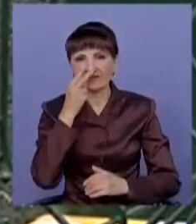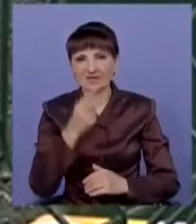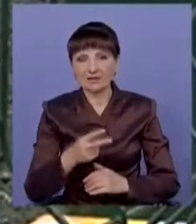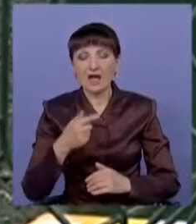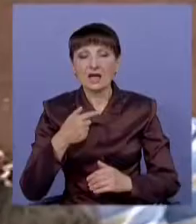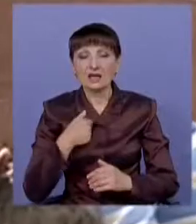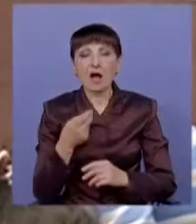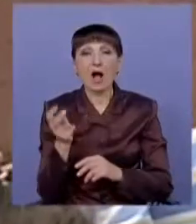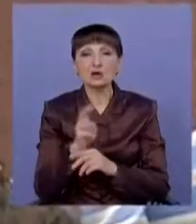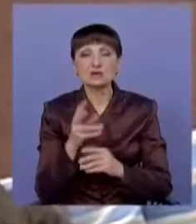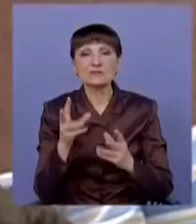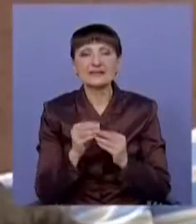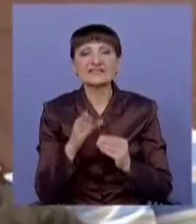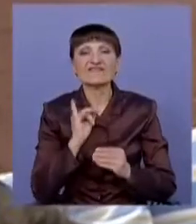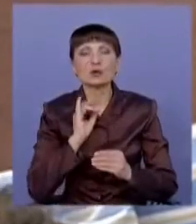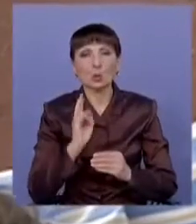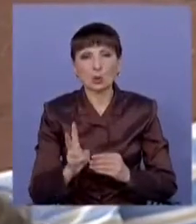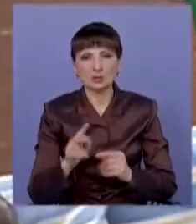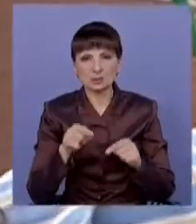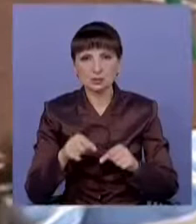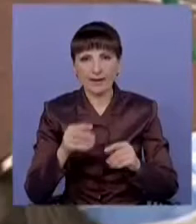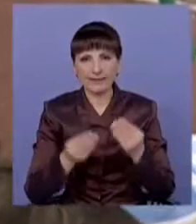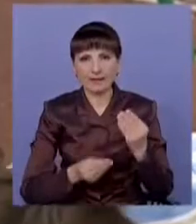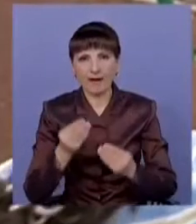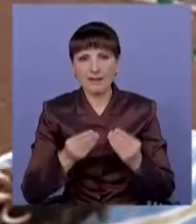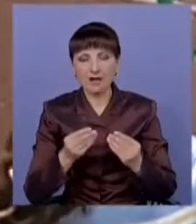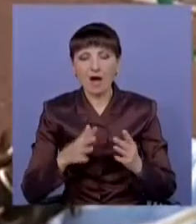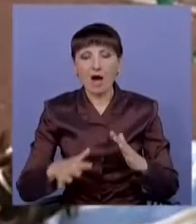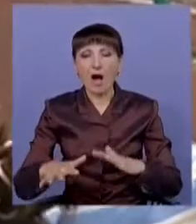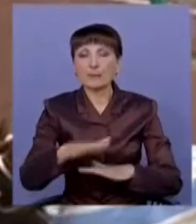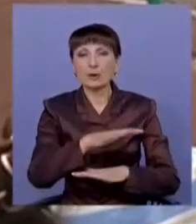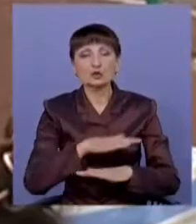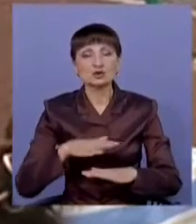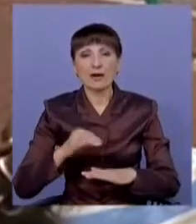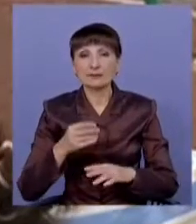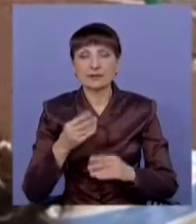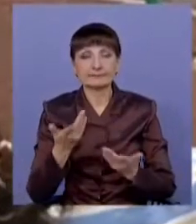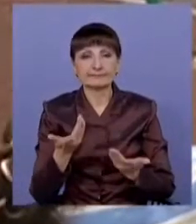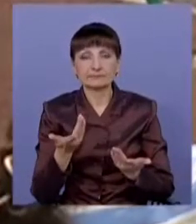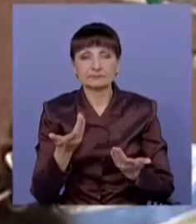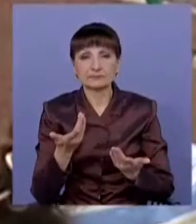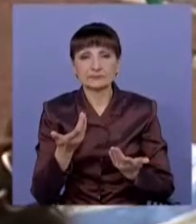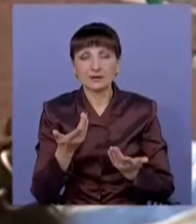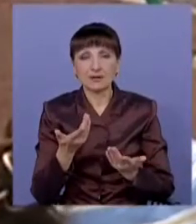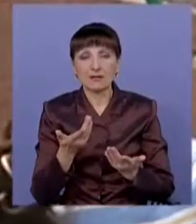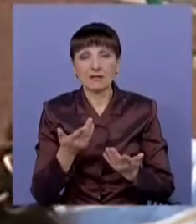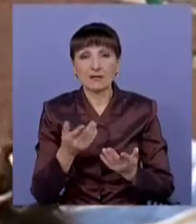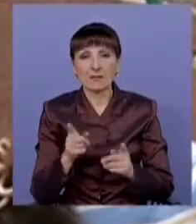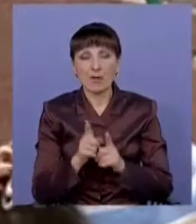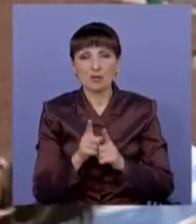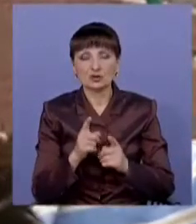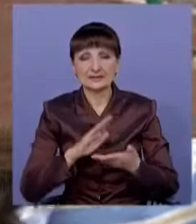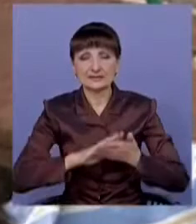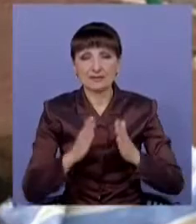хожу с внуками сюда, но площадка не совсем, как говорится, в